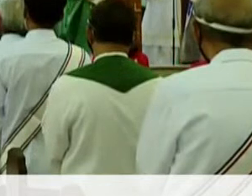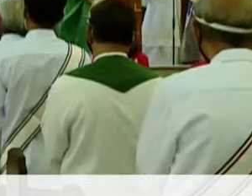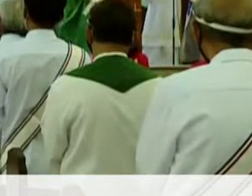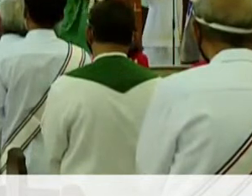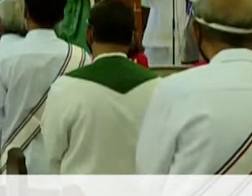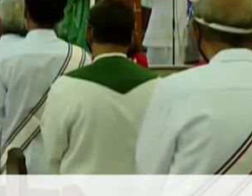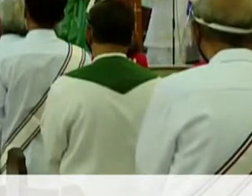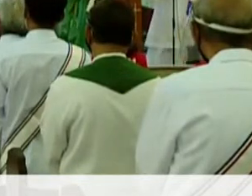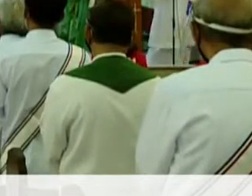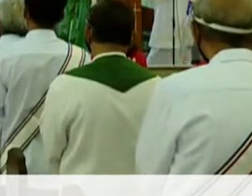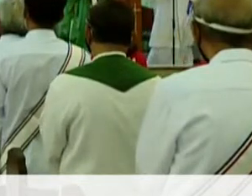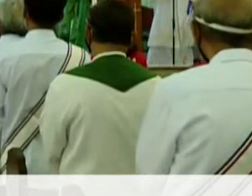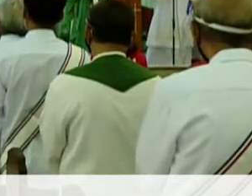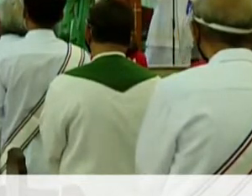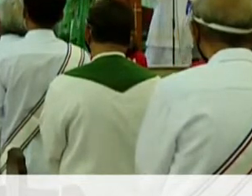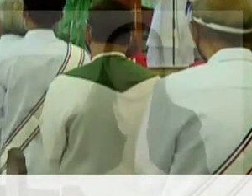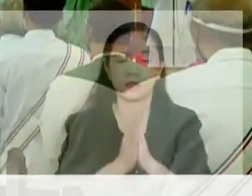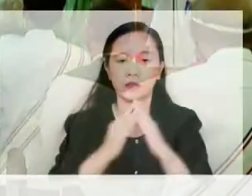Alleluia,